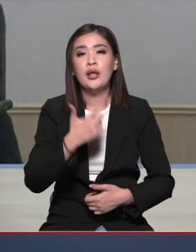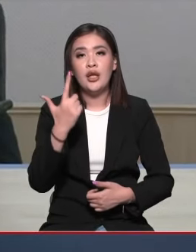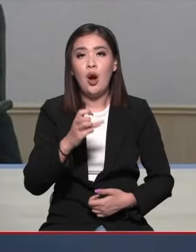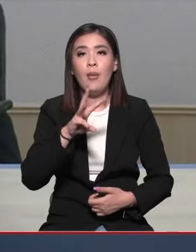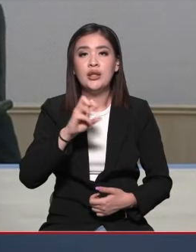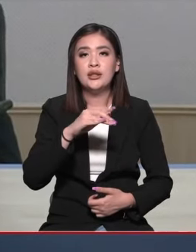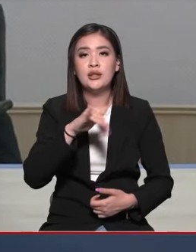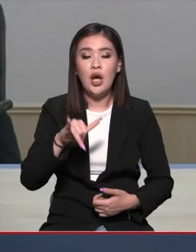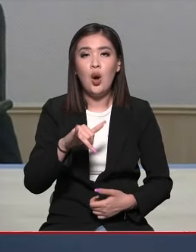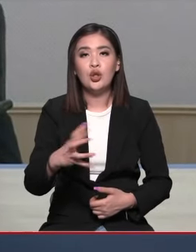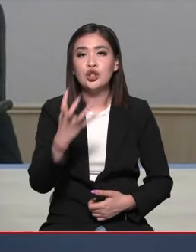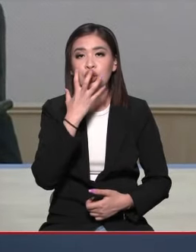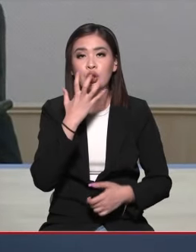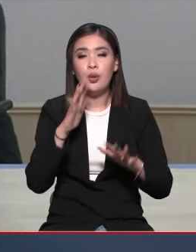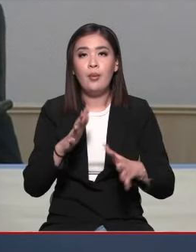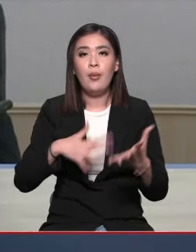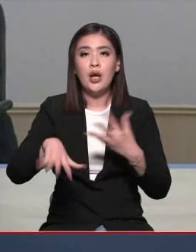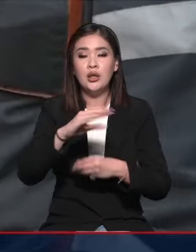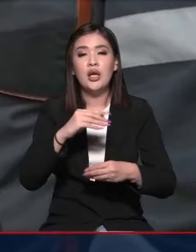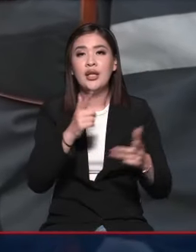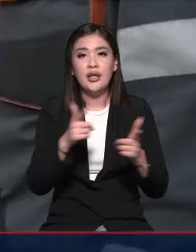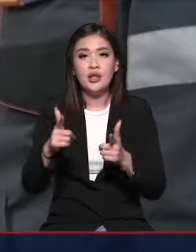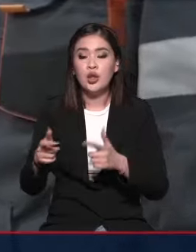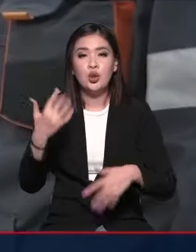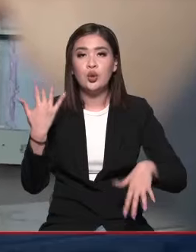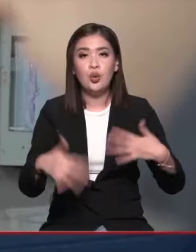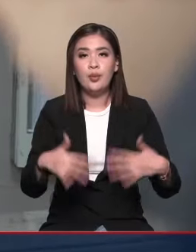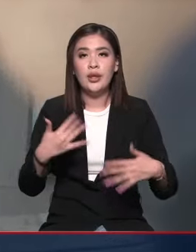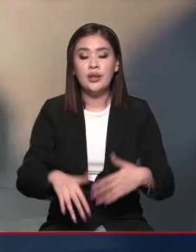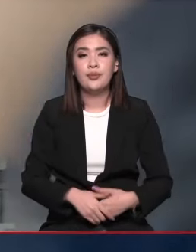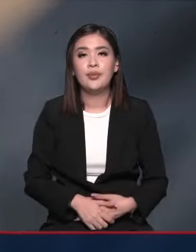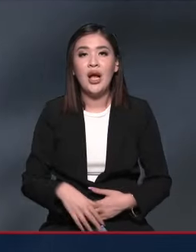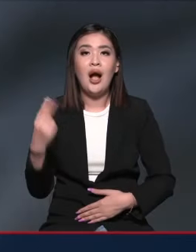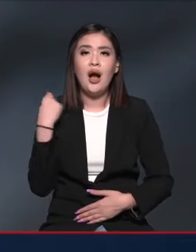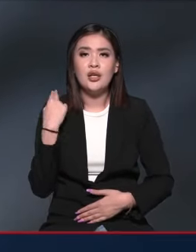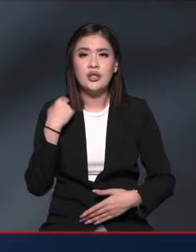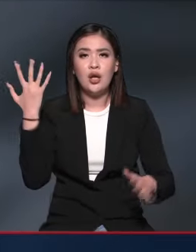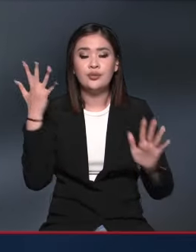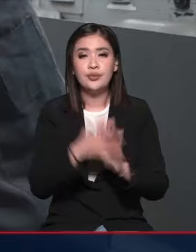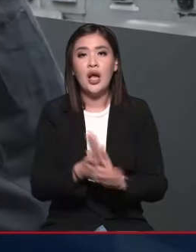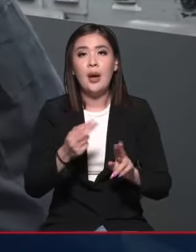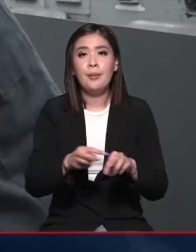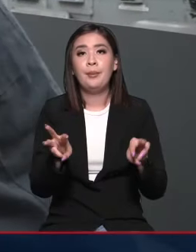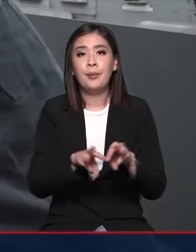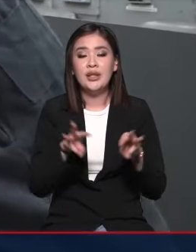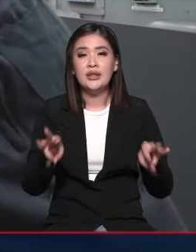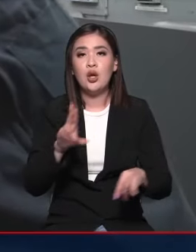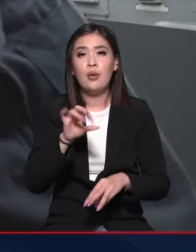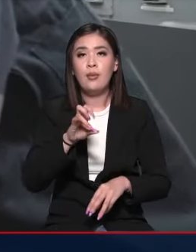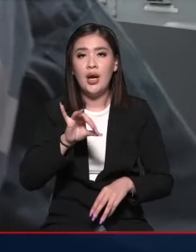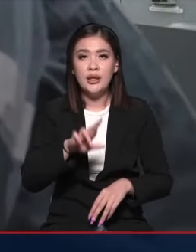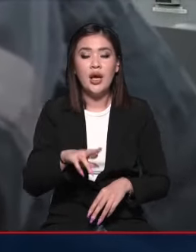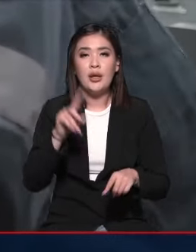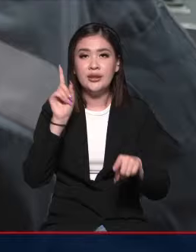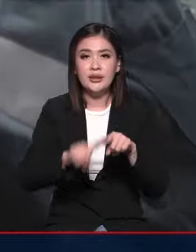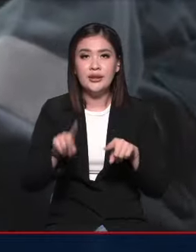Маңғыстау облыстарында жылу желілерінің дайындығы төмен. Ал энергия өндірушілер қарызға белшеден батқан. Сала министрі компаниялар берешегін